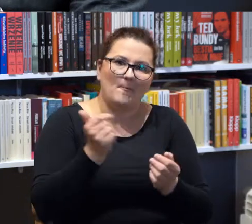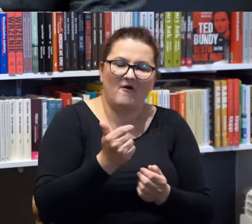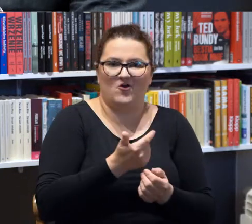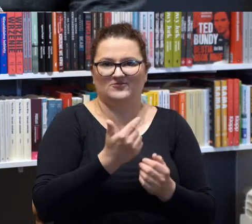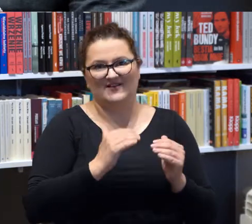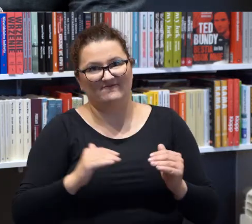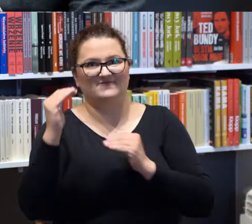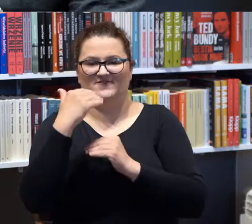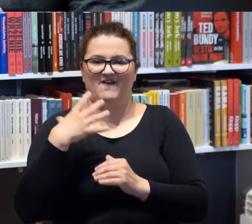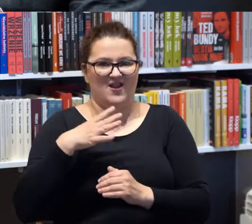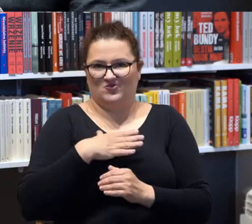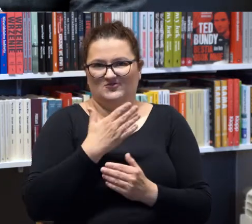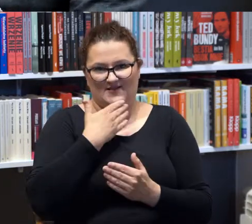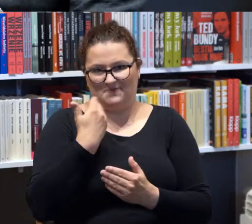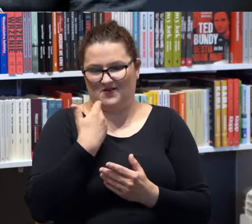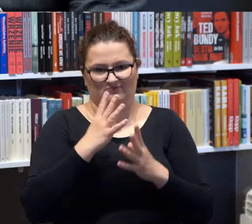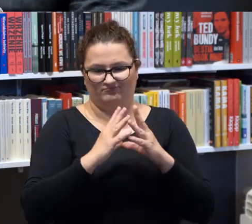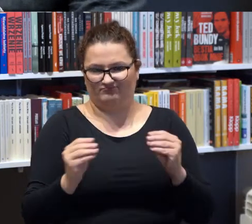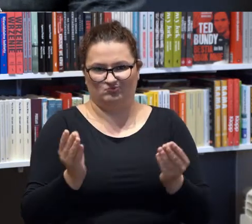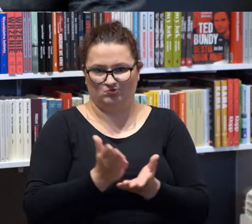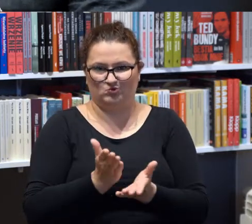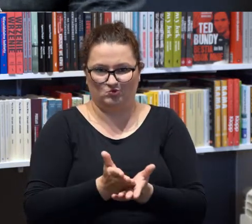pozwala też w zupełnie inny sposób, na przykład sobie,